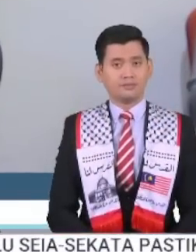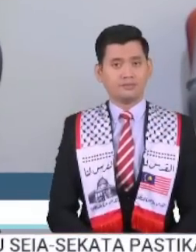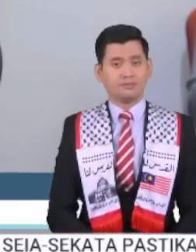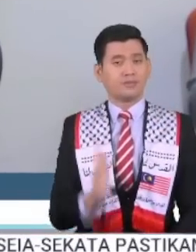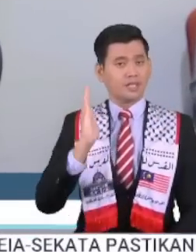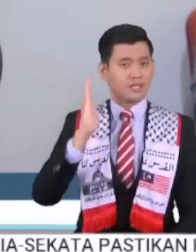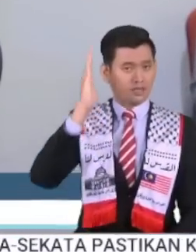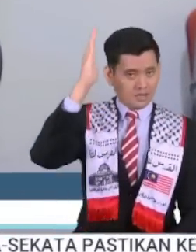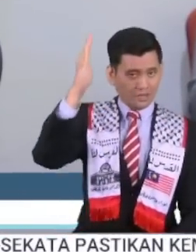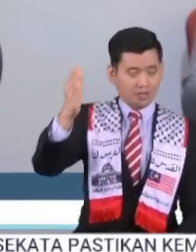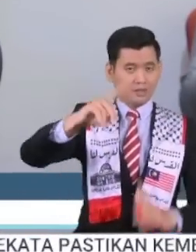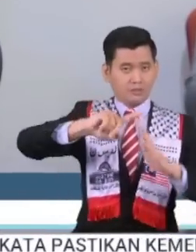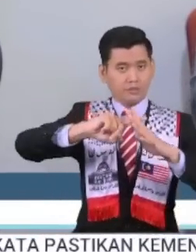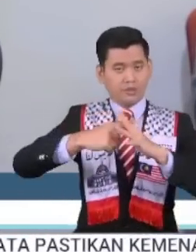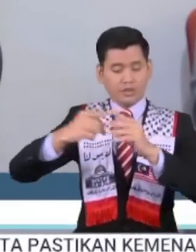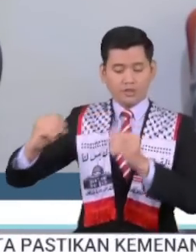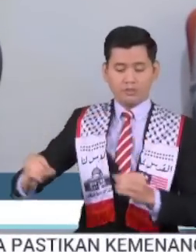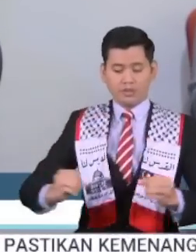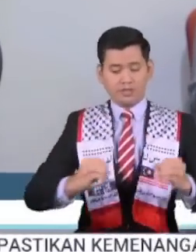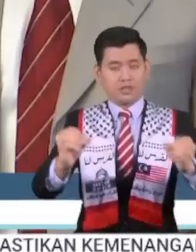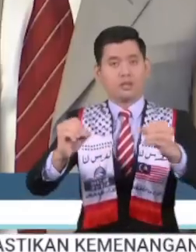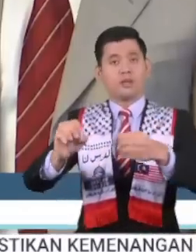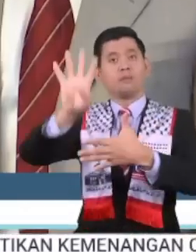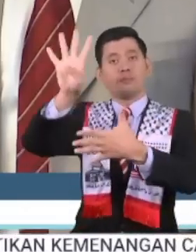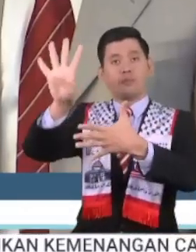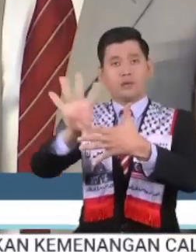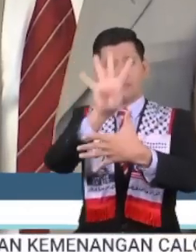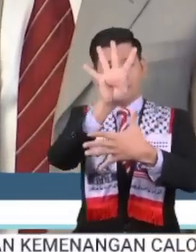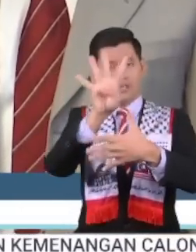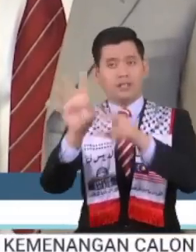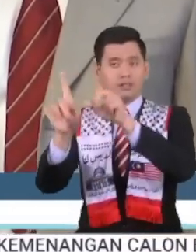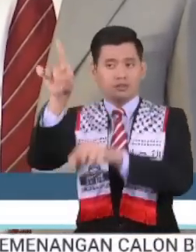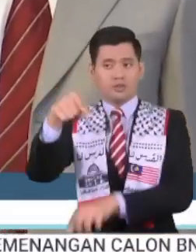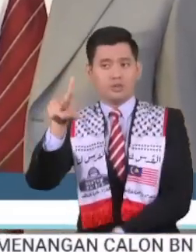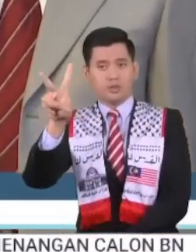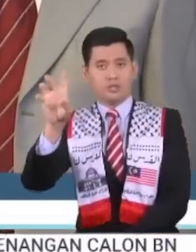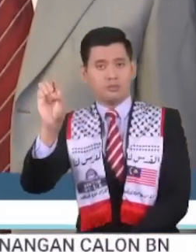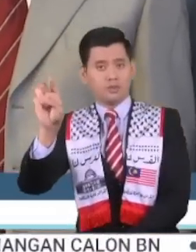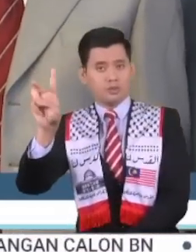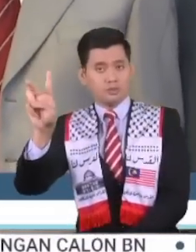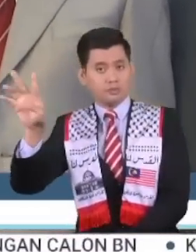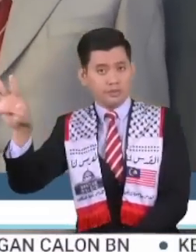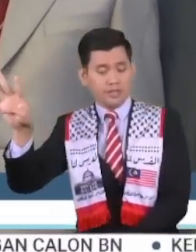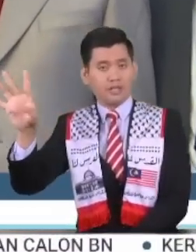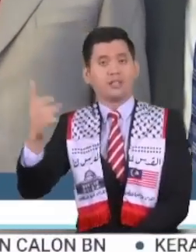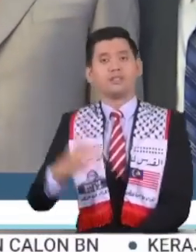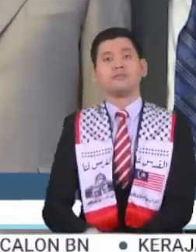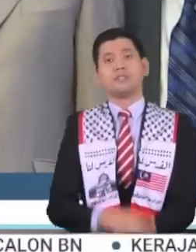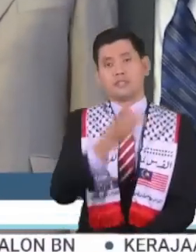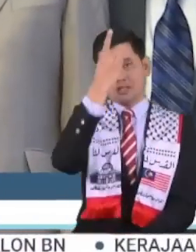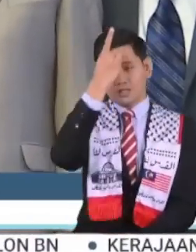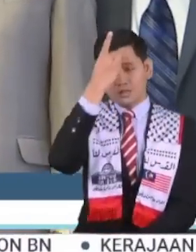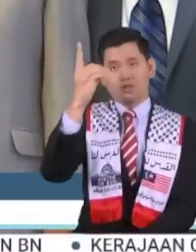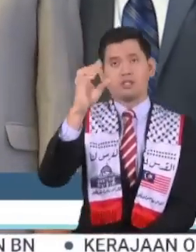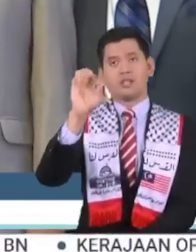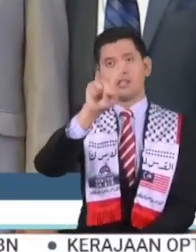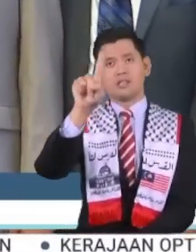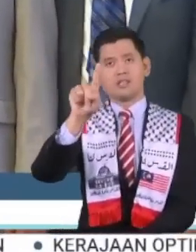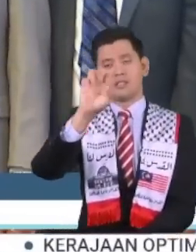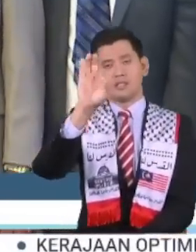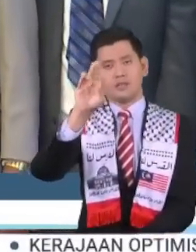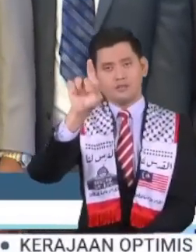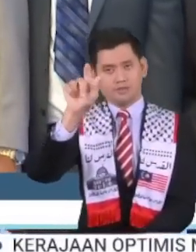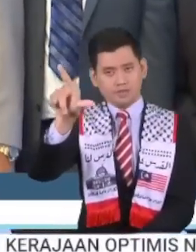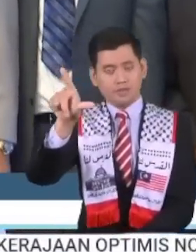dia akan bermula operasi pada bulan April. Datuk Seri Tengku Zafrul berkata demikian selepas pertemuan